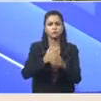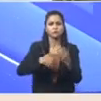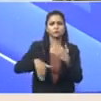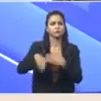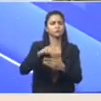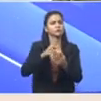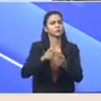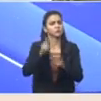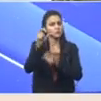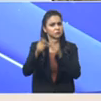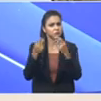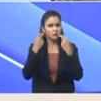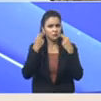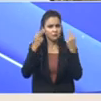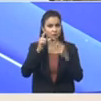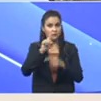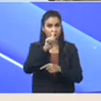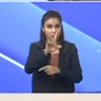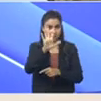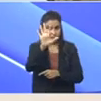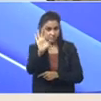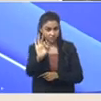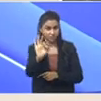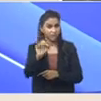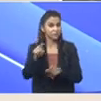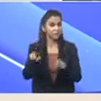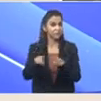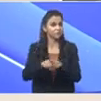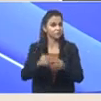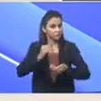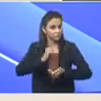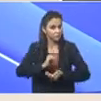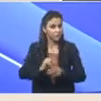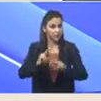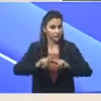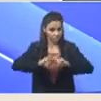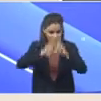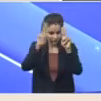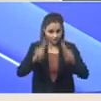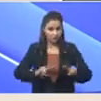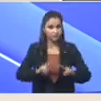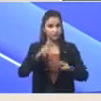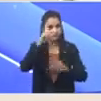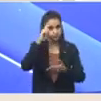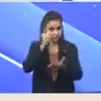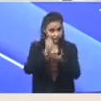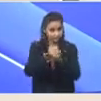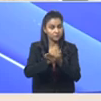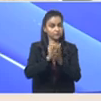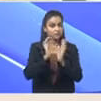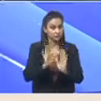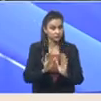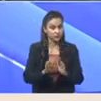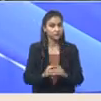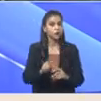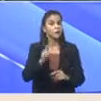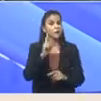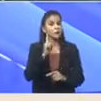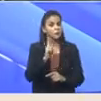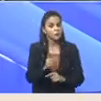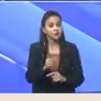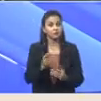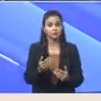महान विभूतियों की 150वीं जन्म जयंती को राष्ट्रीय स्तर पर मनाने का निर्णय लिया है,